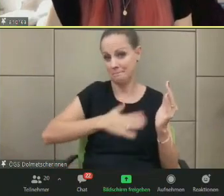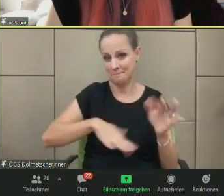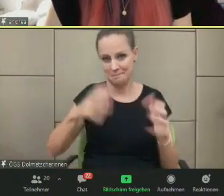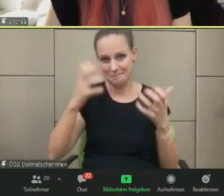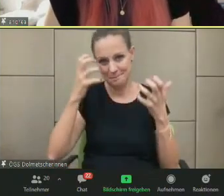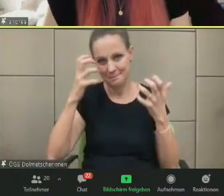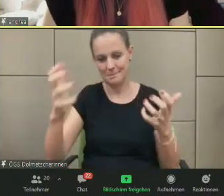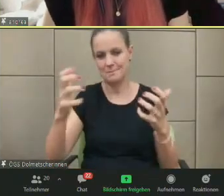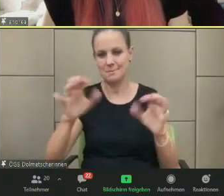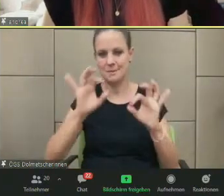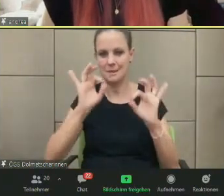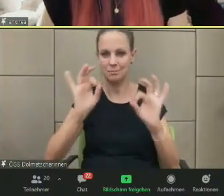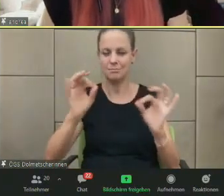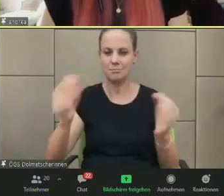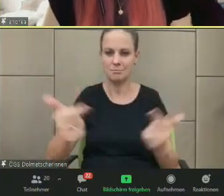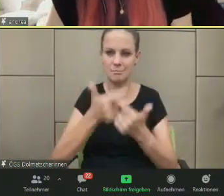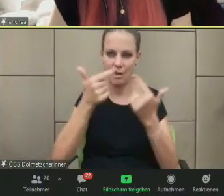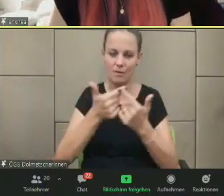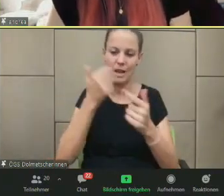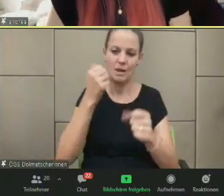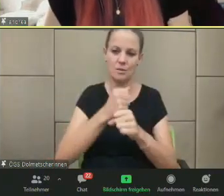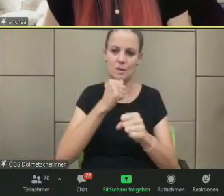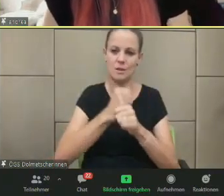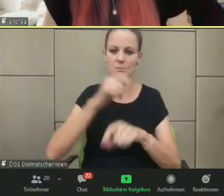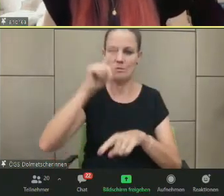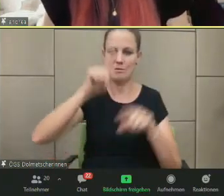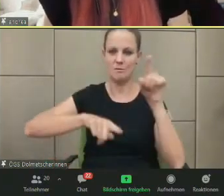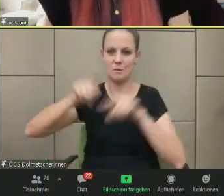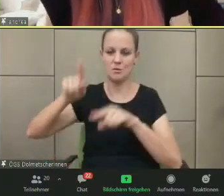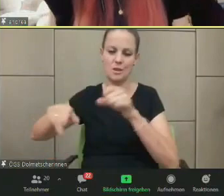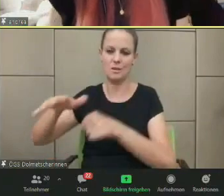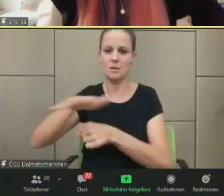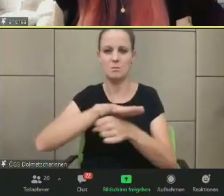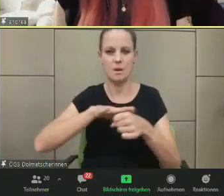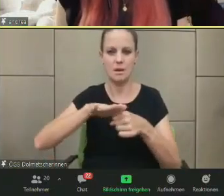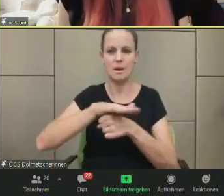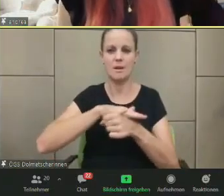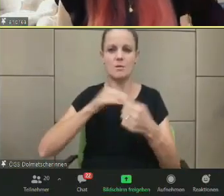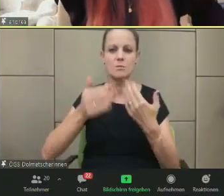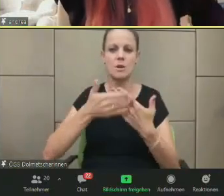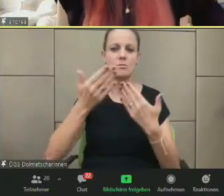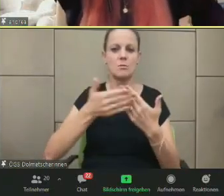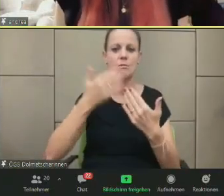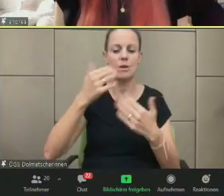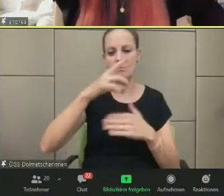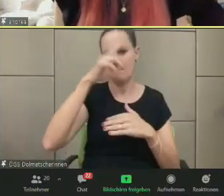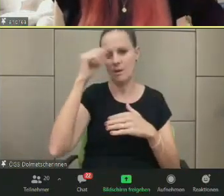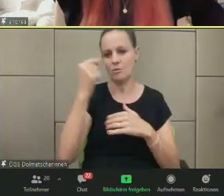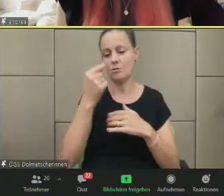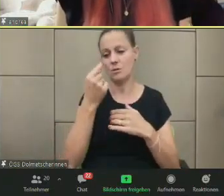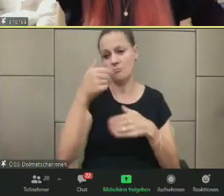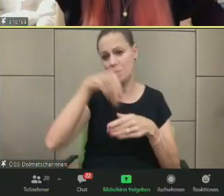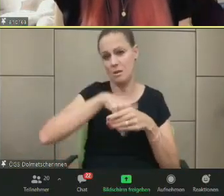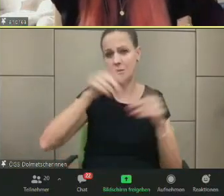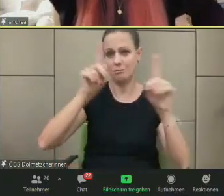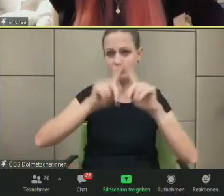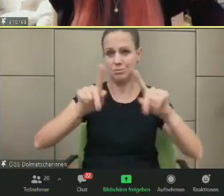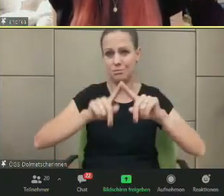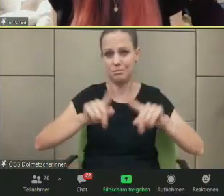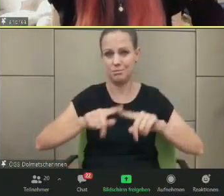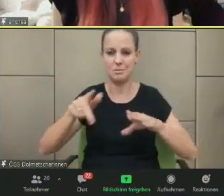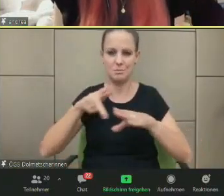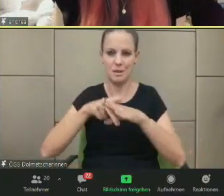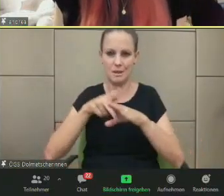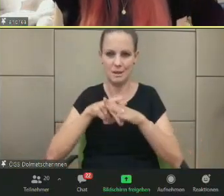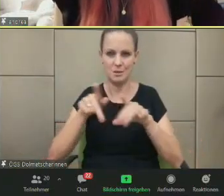tolle Aufklärungsarbeit machen in ganz unterschiedlichen Bereichen. Also Menschen, die ganz unterschiedliche Arten von Behinderungen haben, die